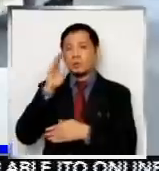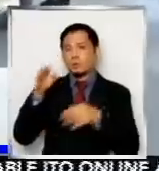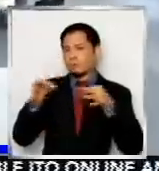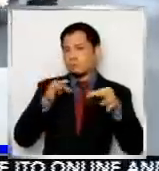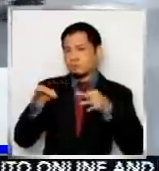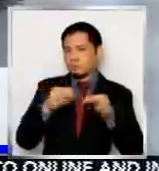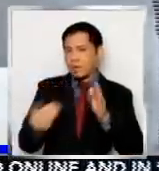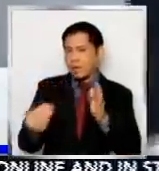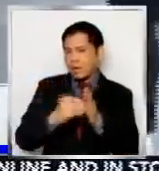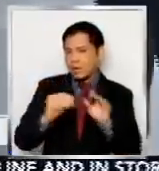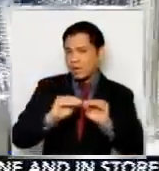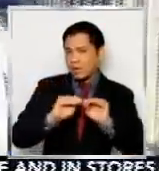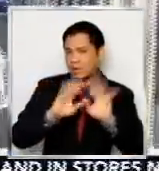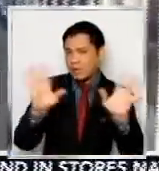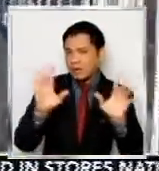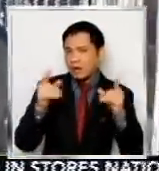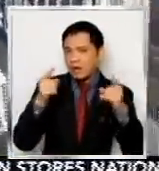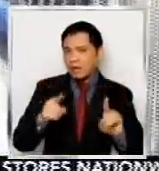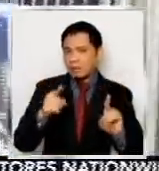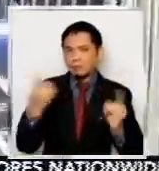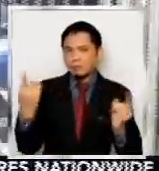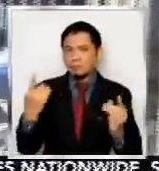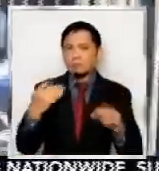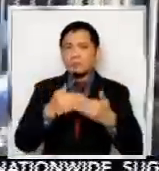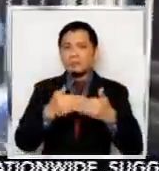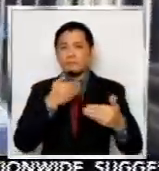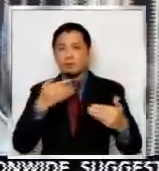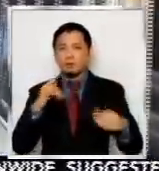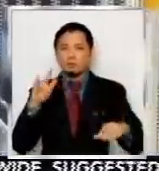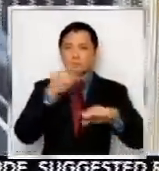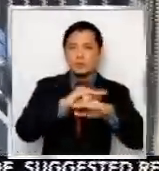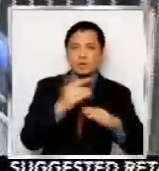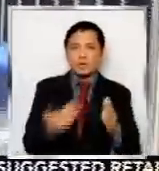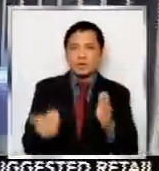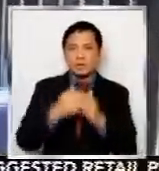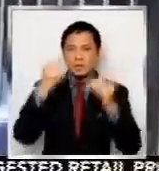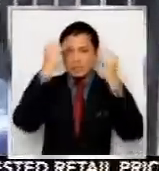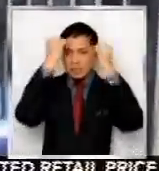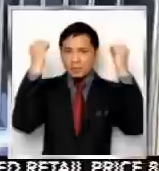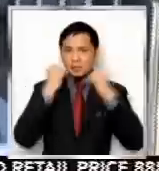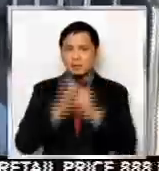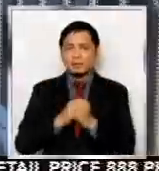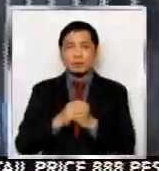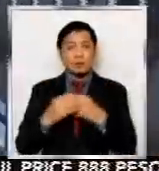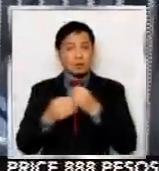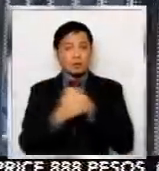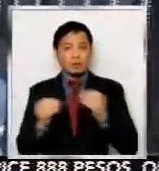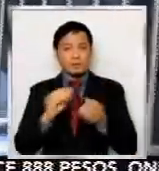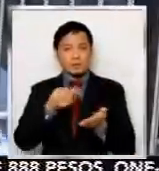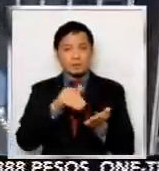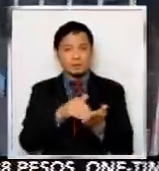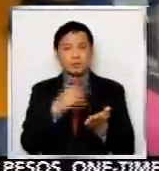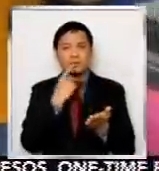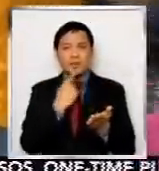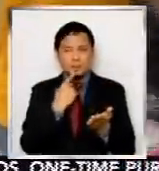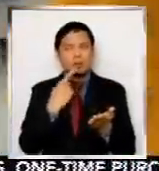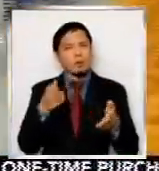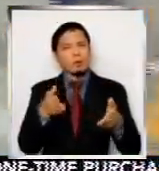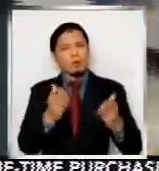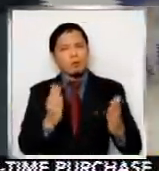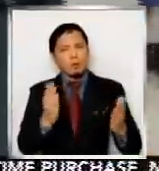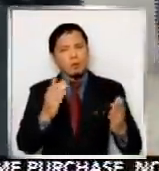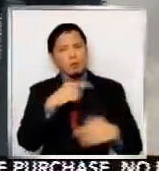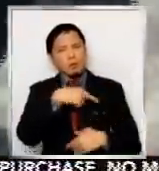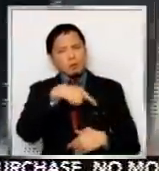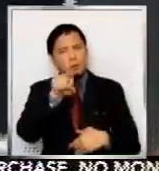OFW sa Saudi Arabia. Umapila naman ang Blast Opless Center sa DOLE na payagan ang pagbiyahe ng mga OFW papuntang